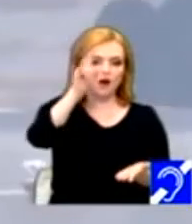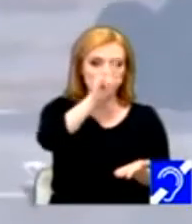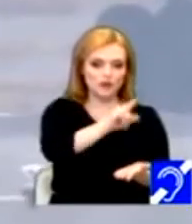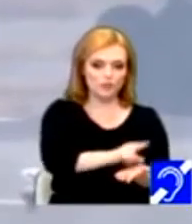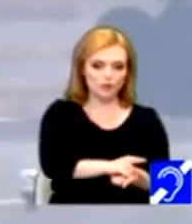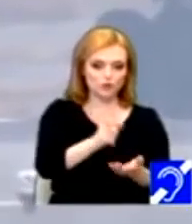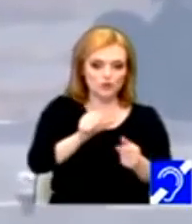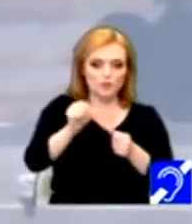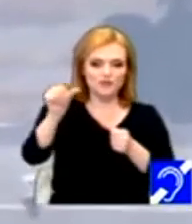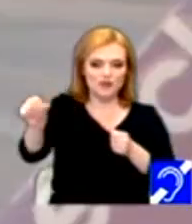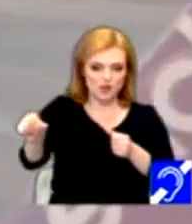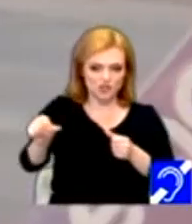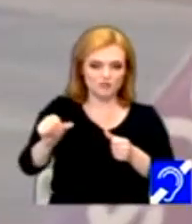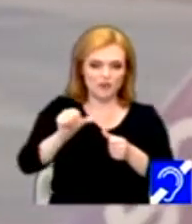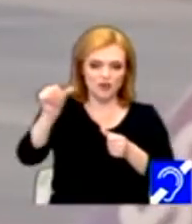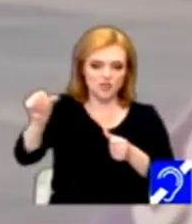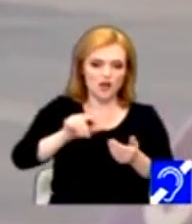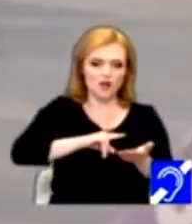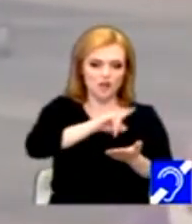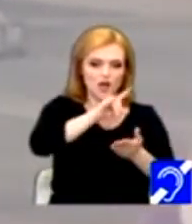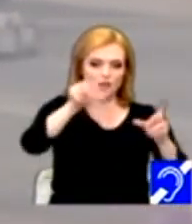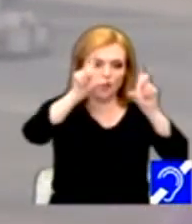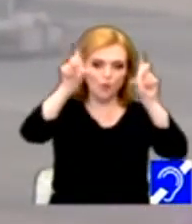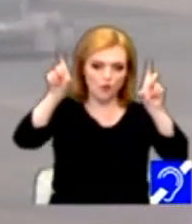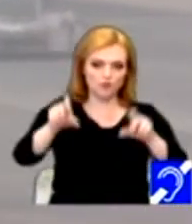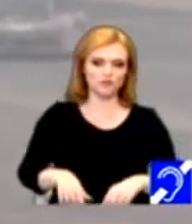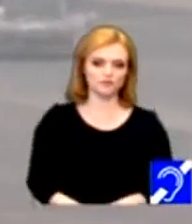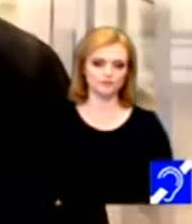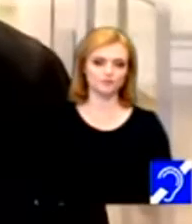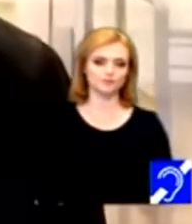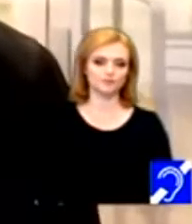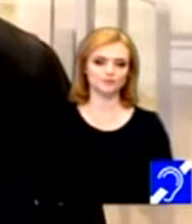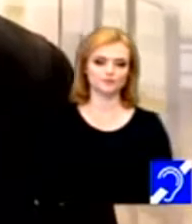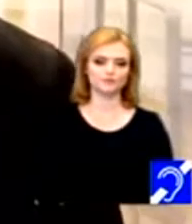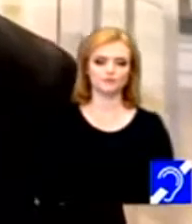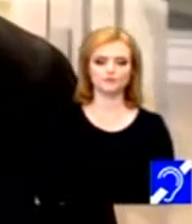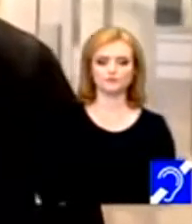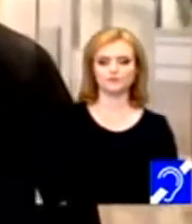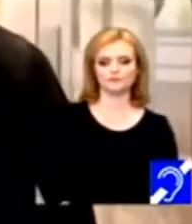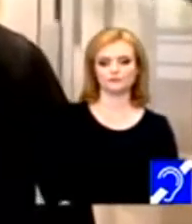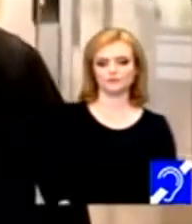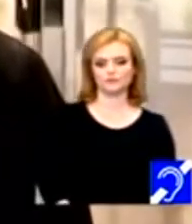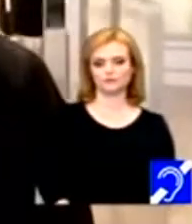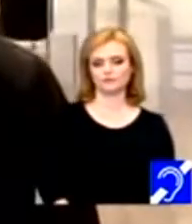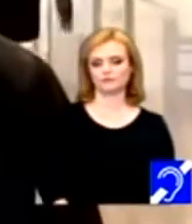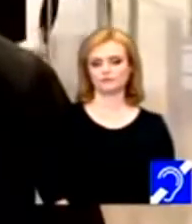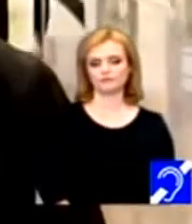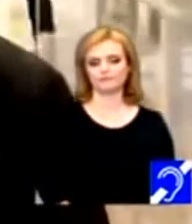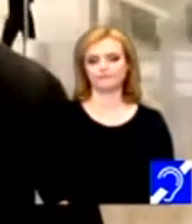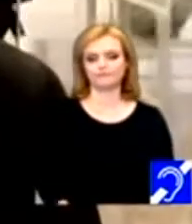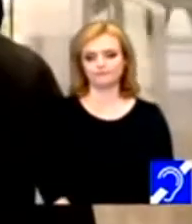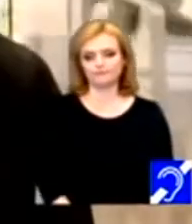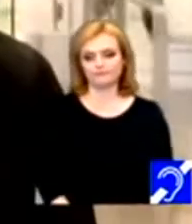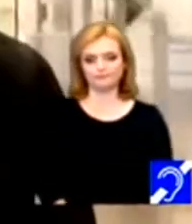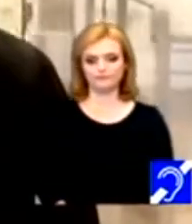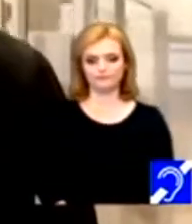a aeroportului. Din motive de securitate, pista a fost blocată pentru jumătate de oră. Probabil, șarin ga jimen kara hanareta atari de don to